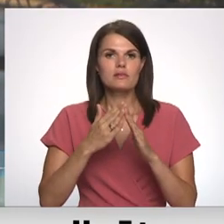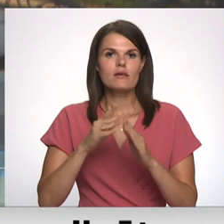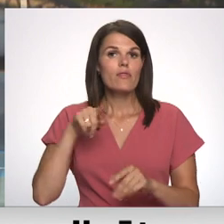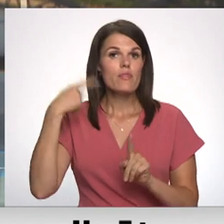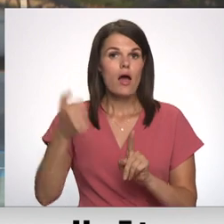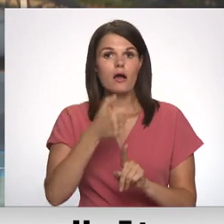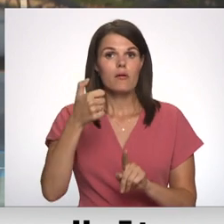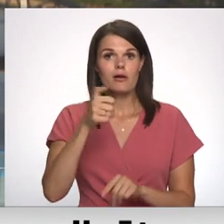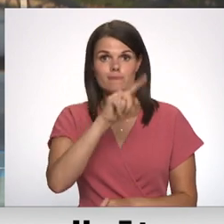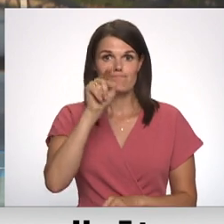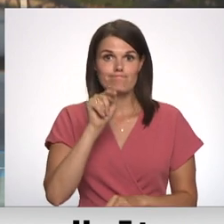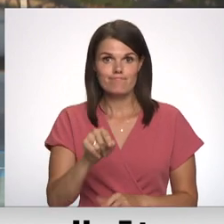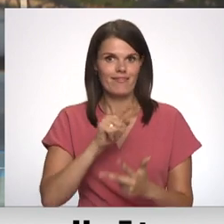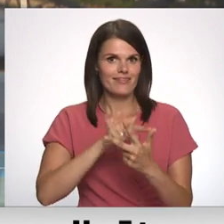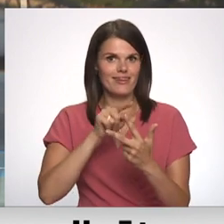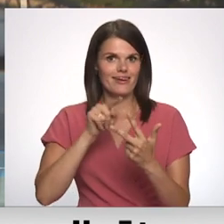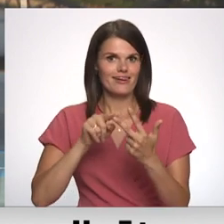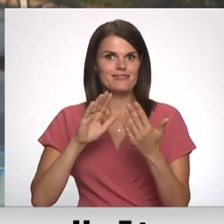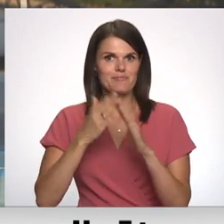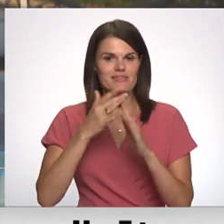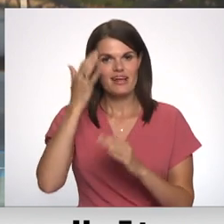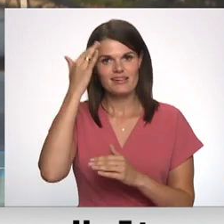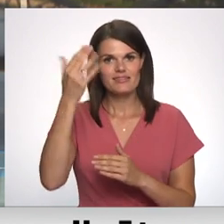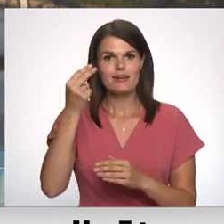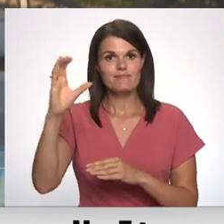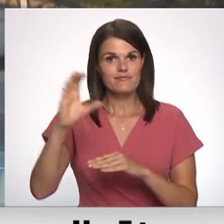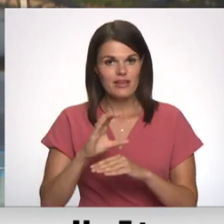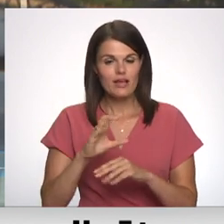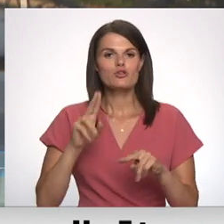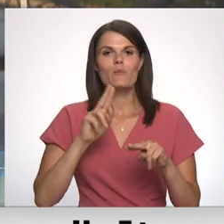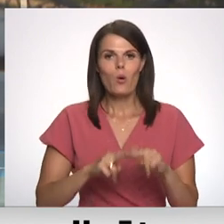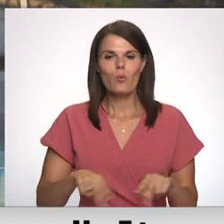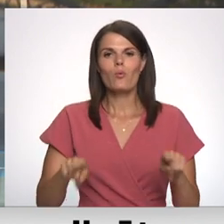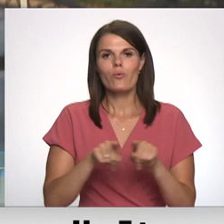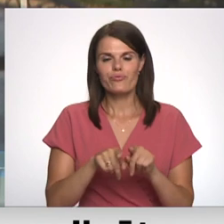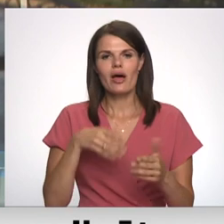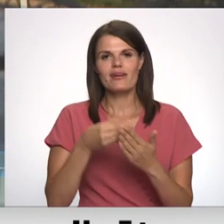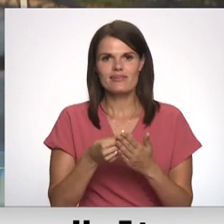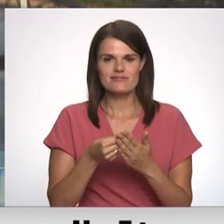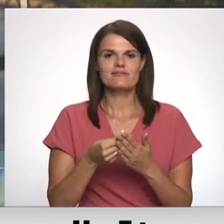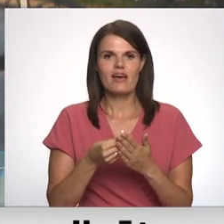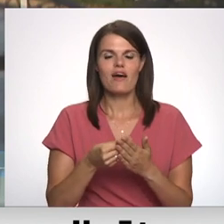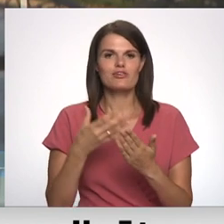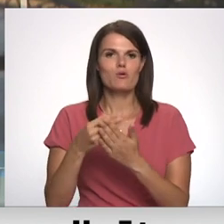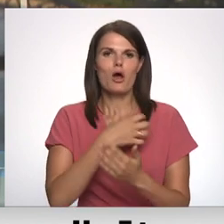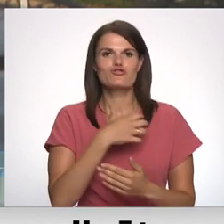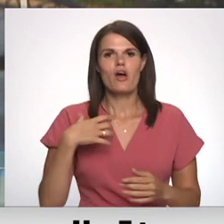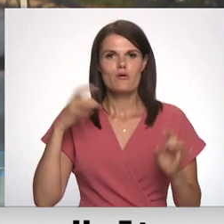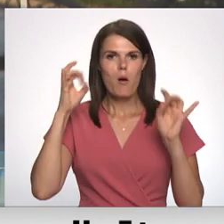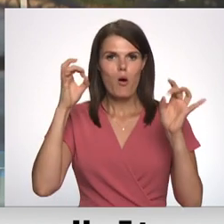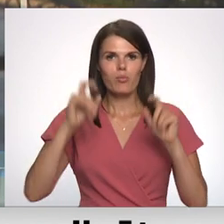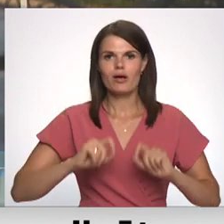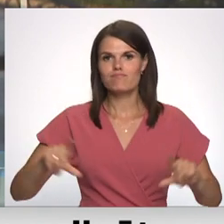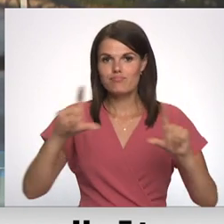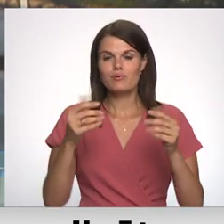šo titulu pretendē trīs pilsētas, kuras cer gan uz finansējumu, gan arī uz savas vietveras popularitātes kāpināšanu.